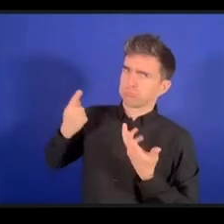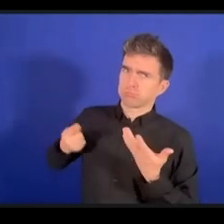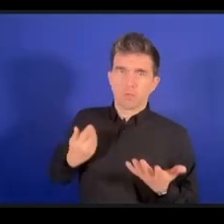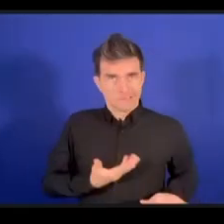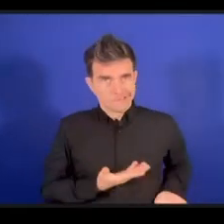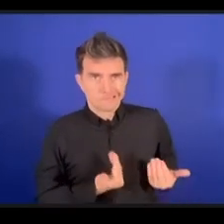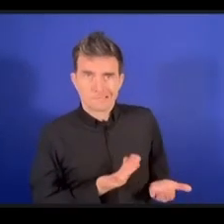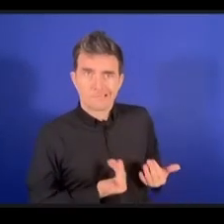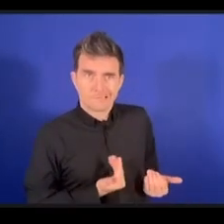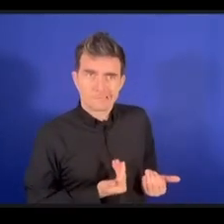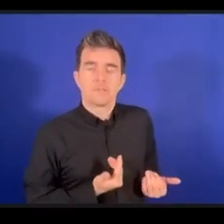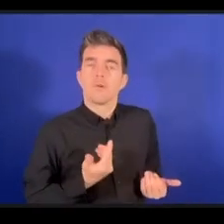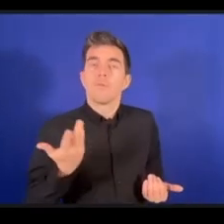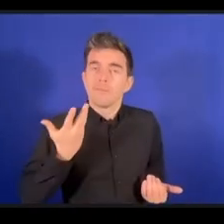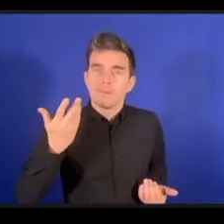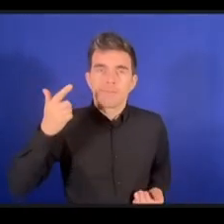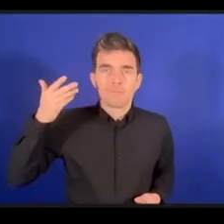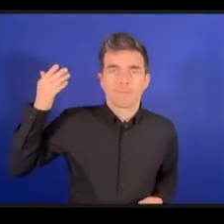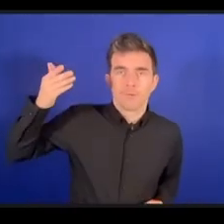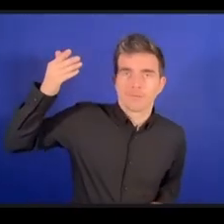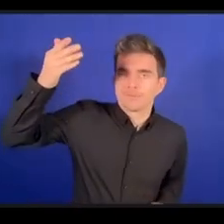非常重要。